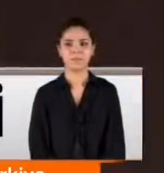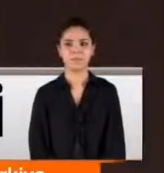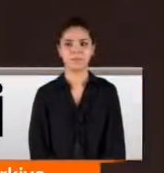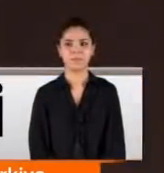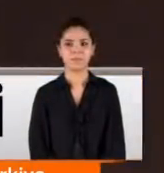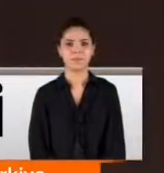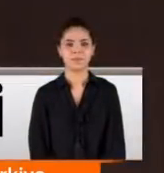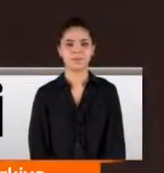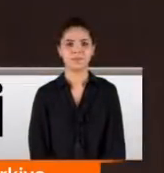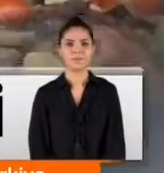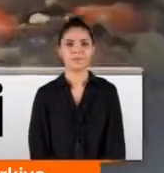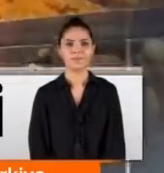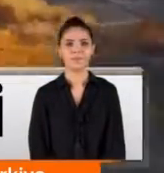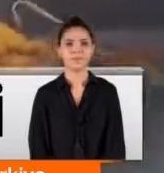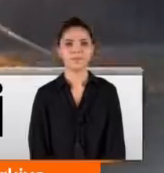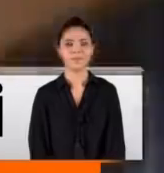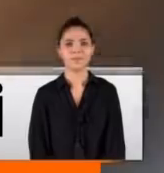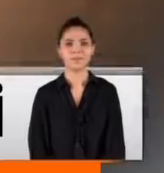Esnaflarımızı bugüne kadar yalnız bırakmadık.